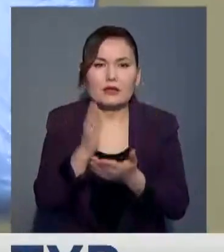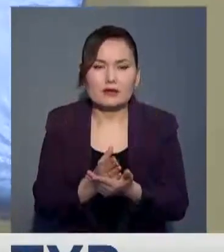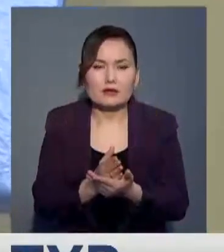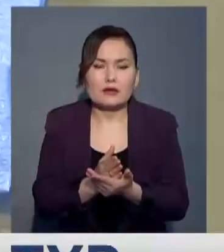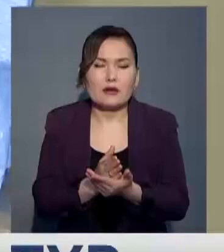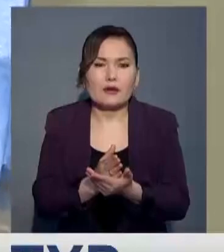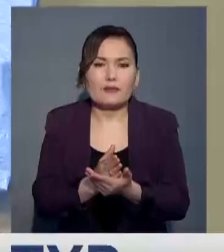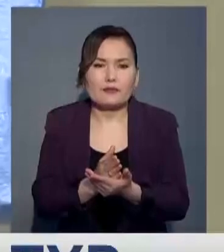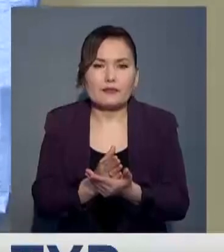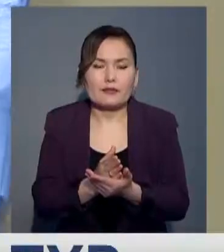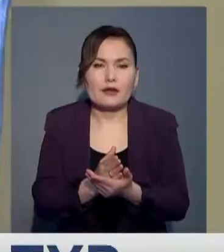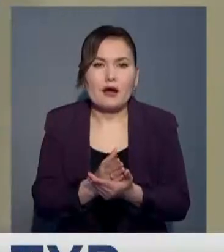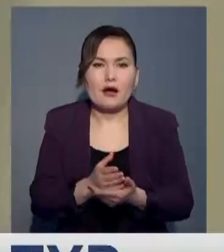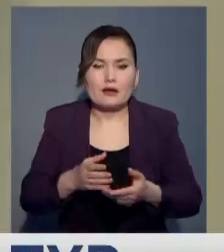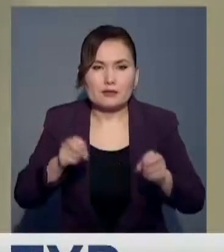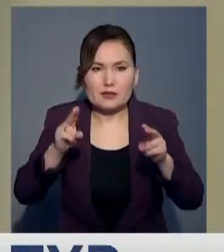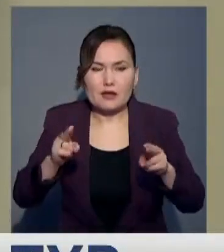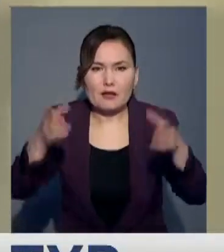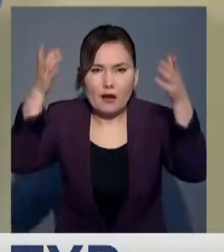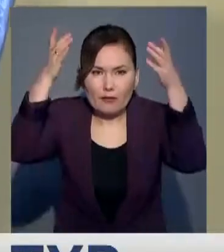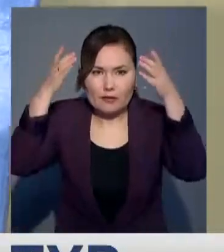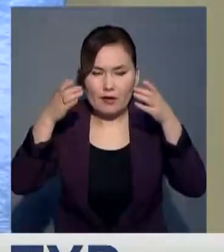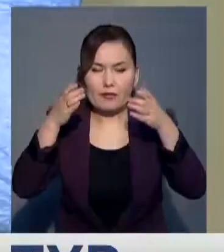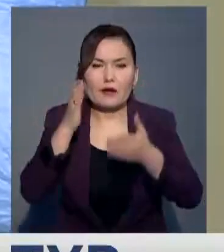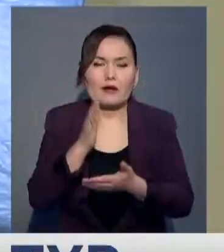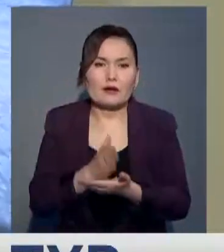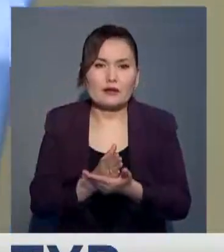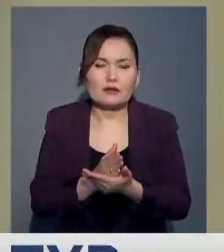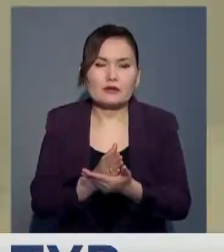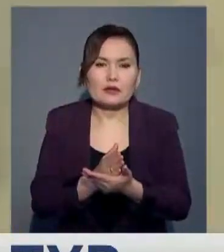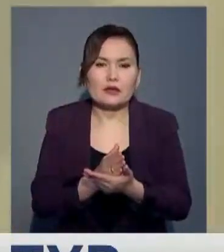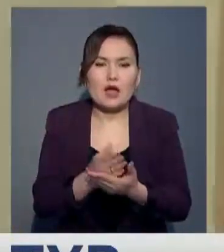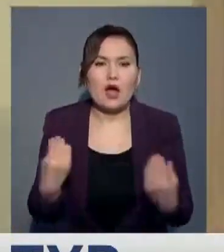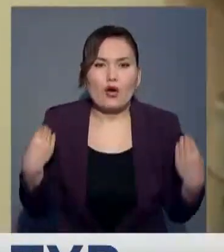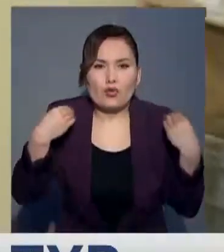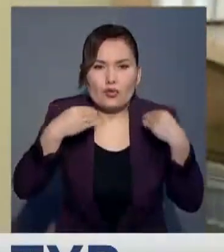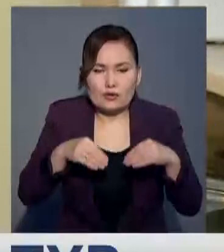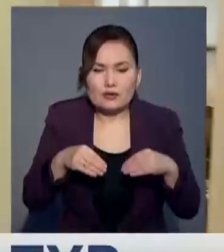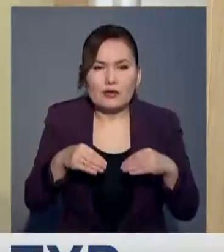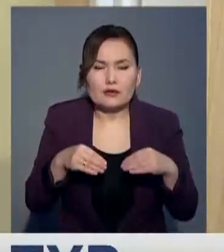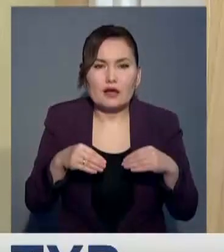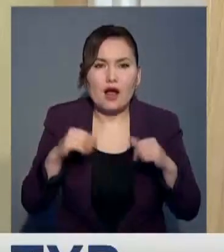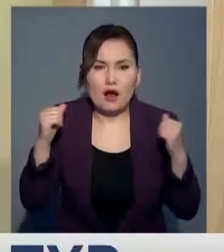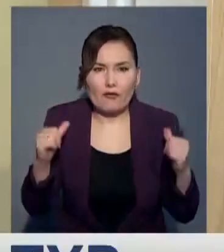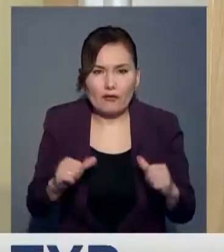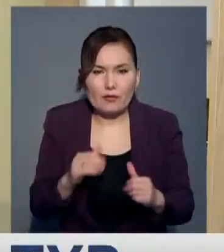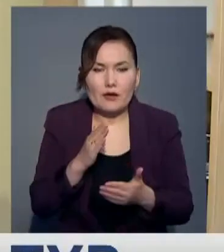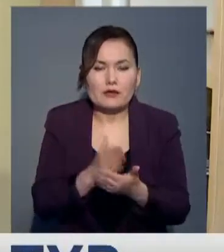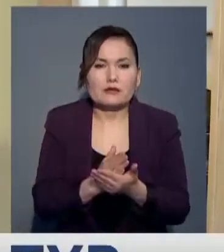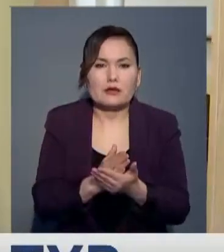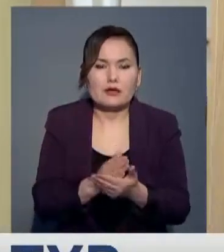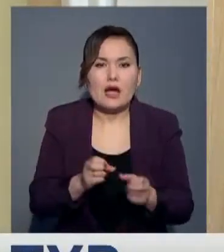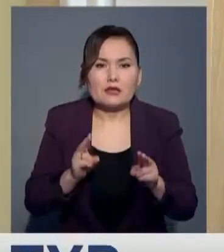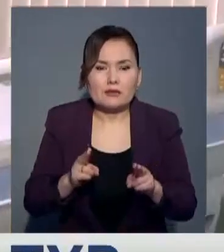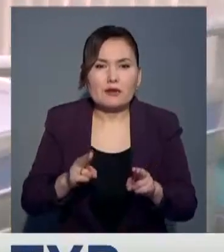бетперде, басқа киілетін шапке, үстіне киетін толық костюм, комбинезон, аяғына